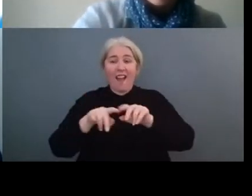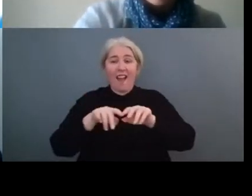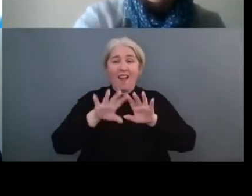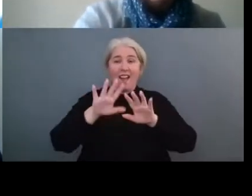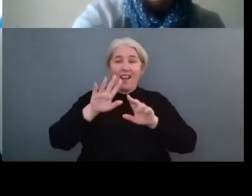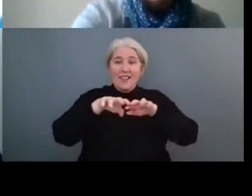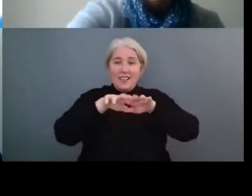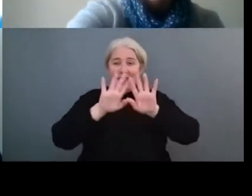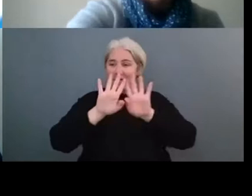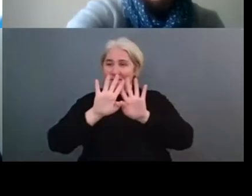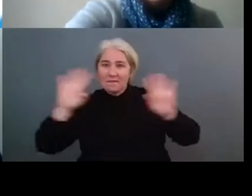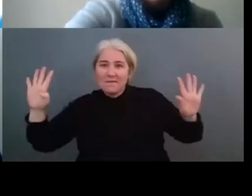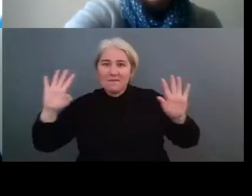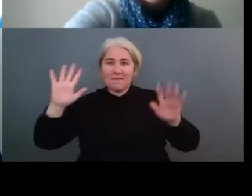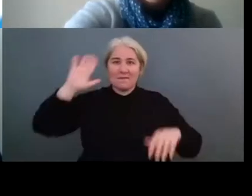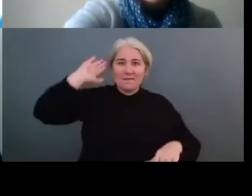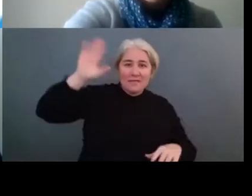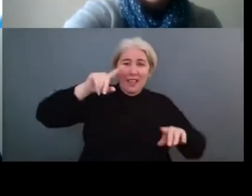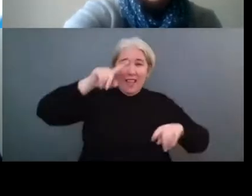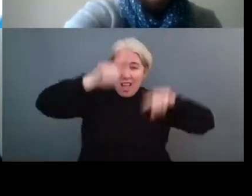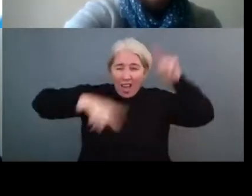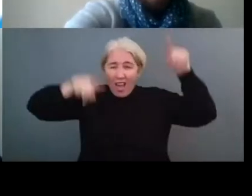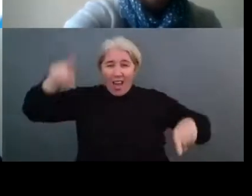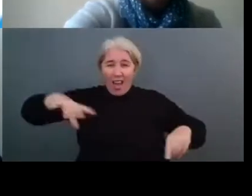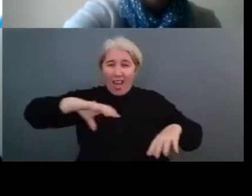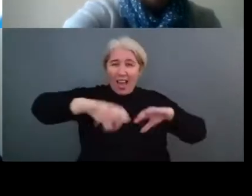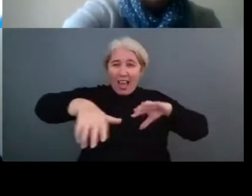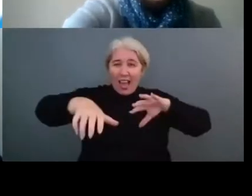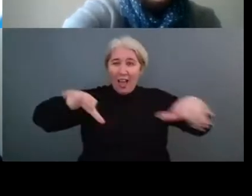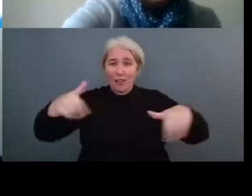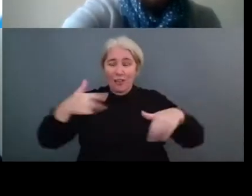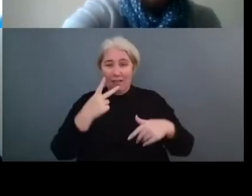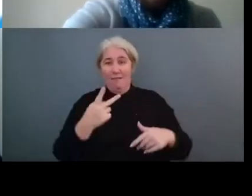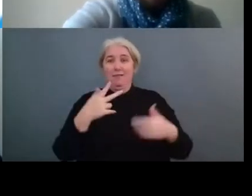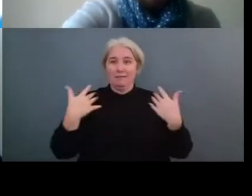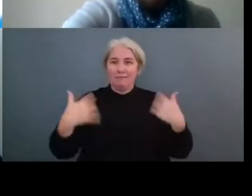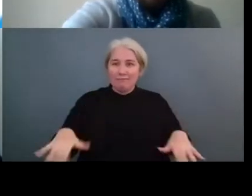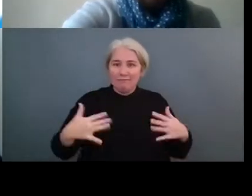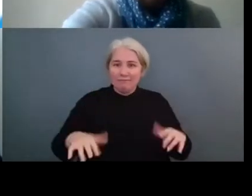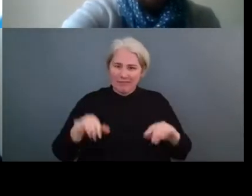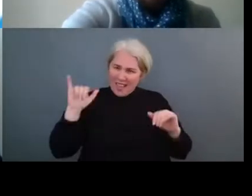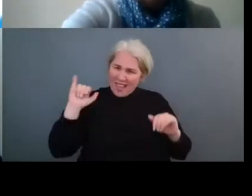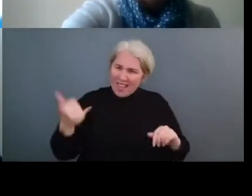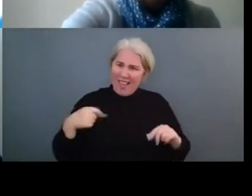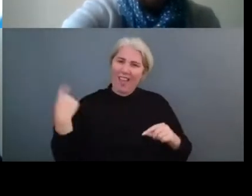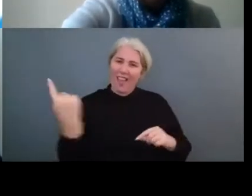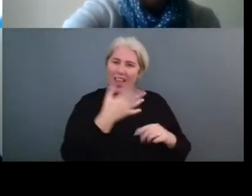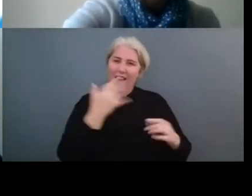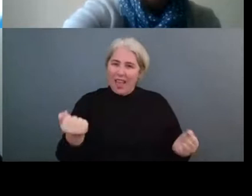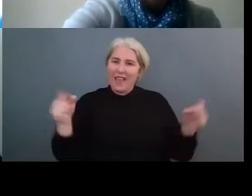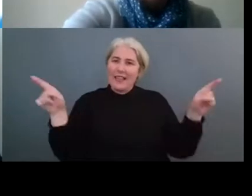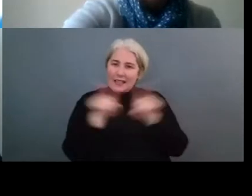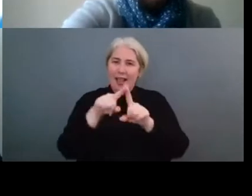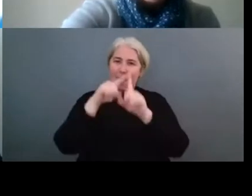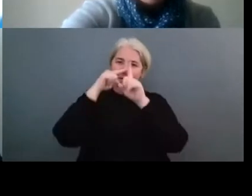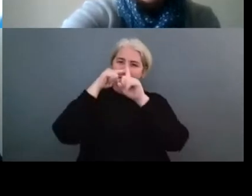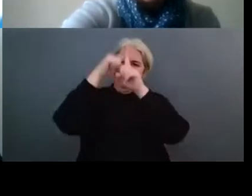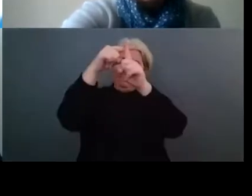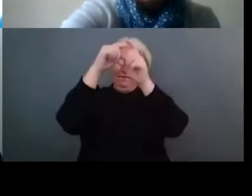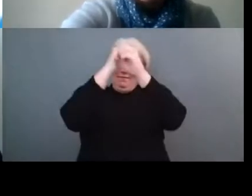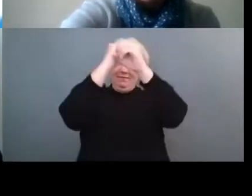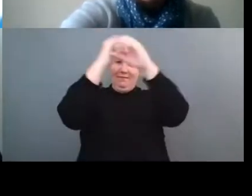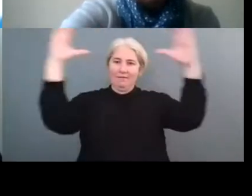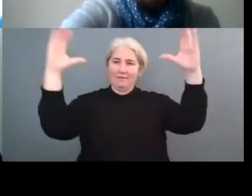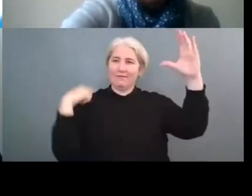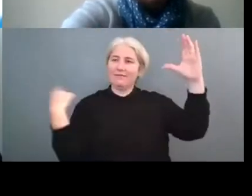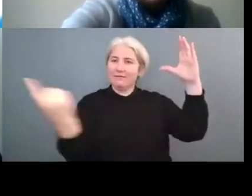poursuivre. Et voilà, les financements des projets européens sont un levier assez extraordinaire pour ça, puisqu'on peut mettre autour de la table divers